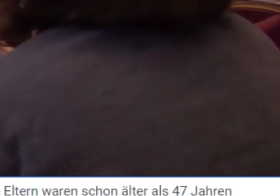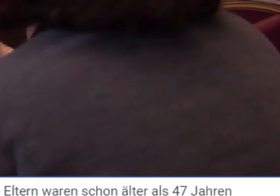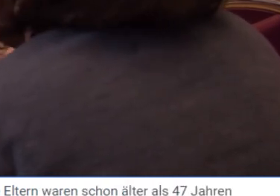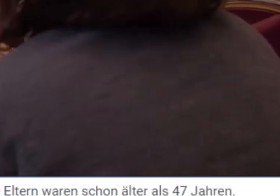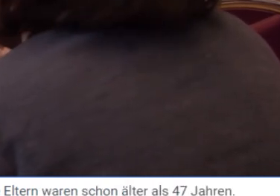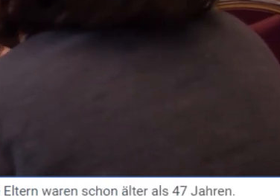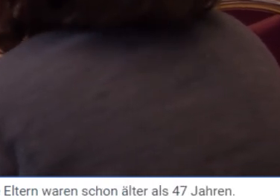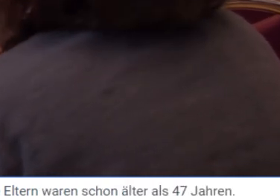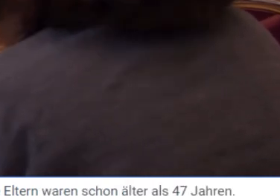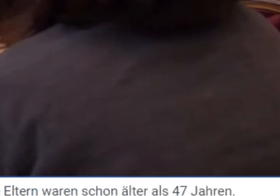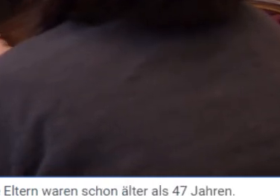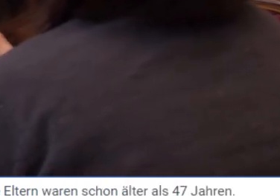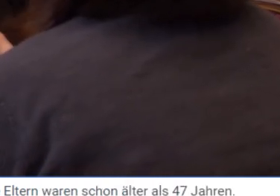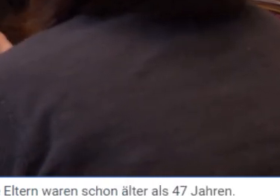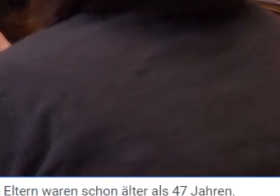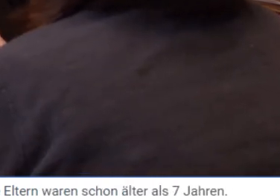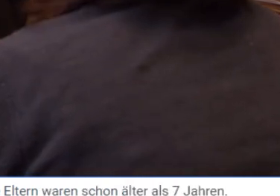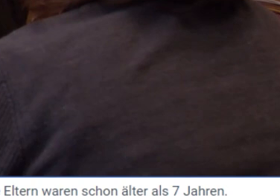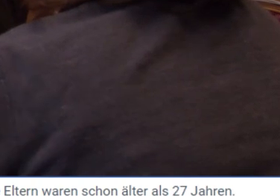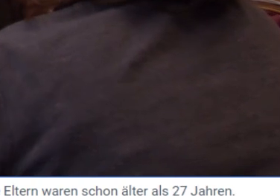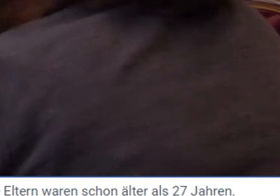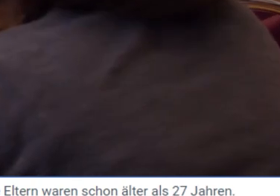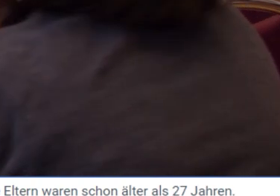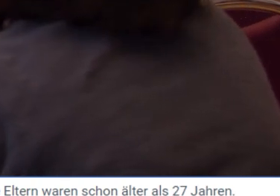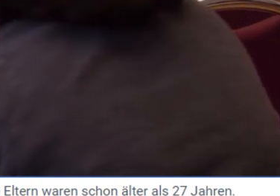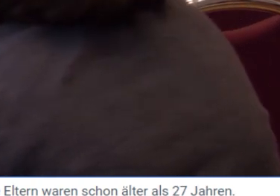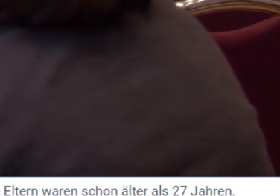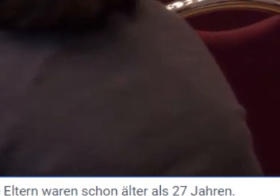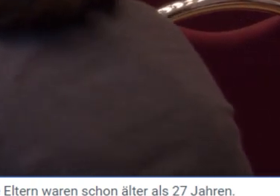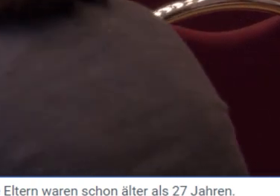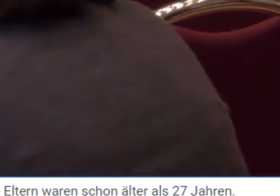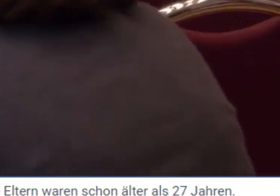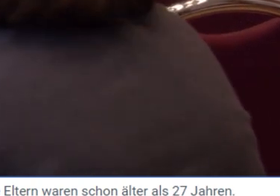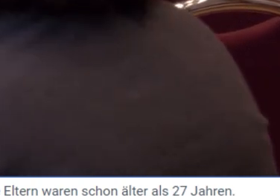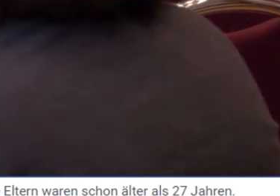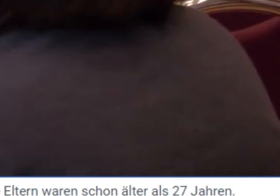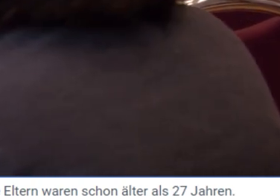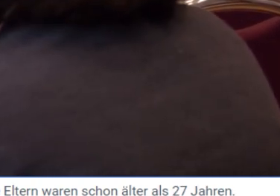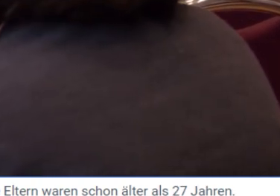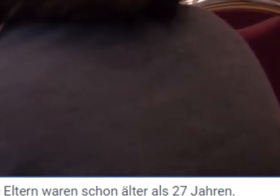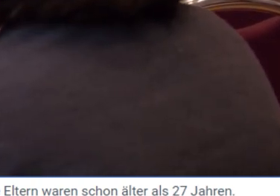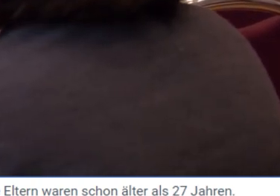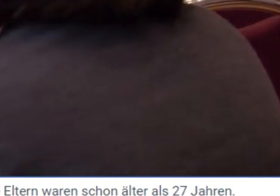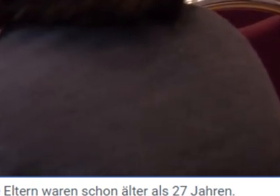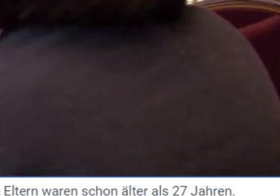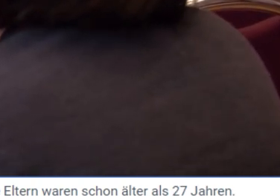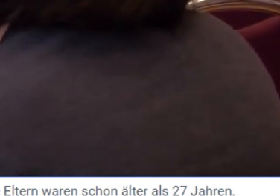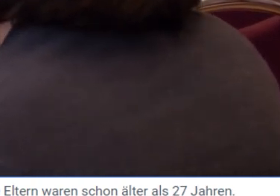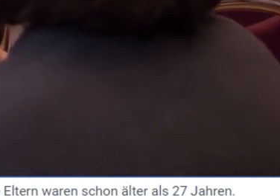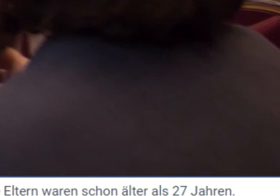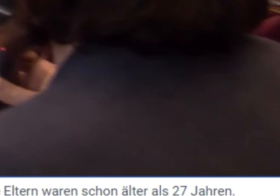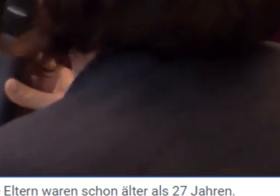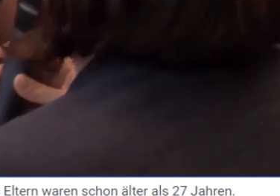war für mich nicht er glaube das war dann schon quasi nachdem das durch die Klingen Stelle durchgegangen ist hat man sich dann so geeinigt zwischen Sozialamt und